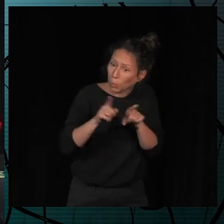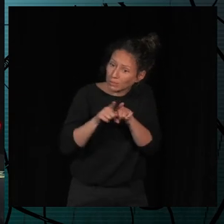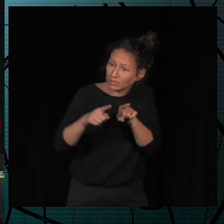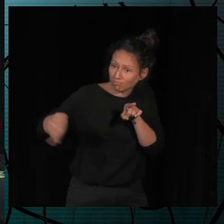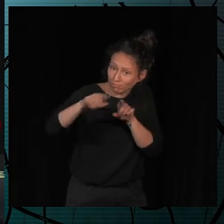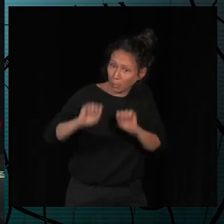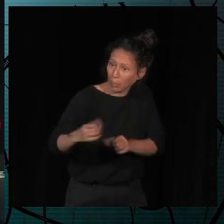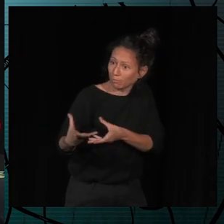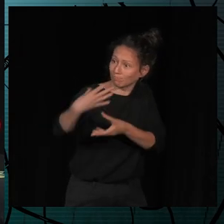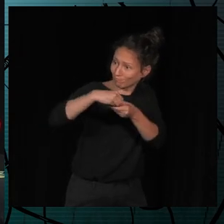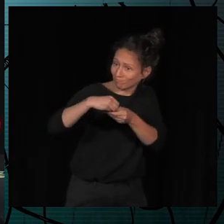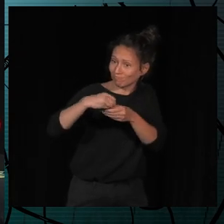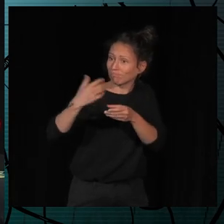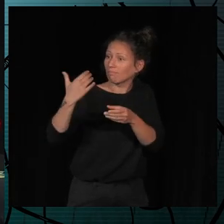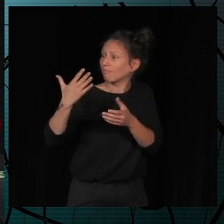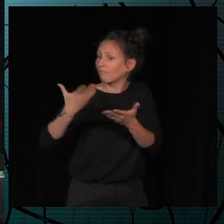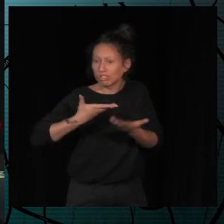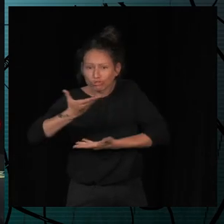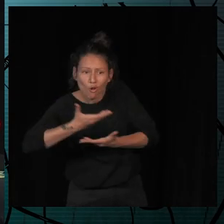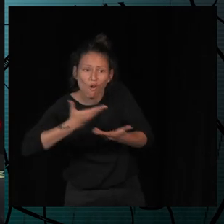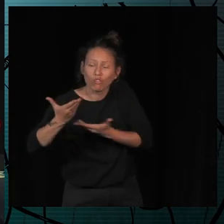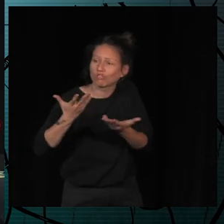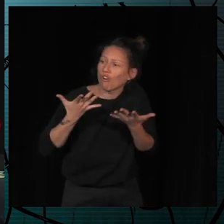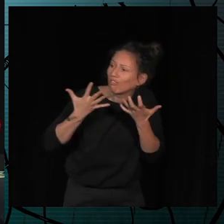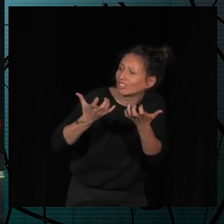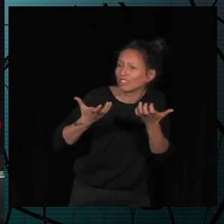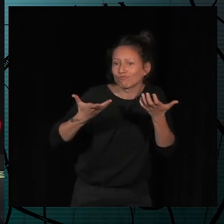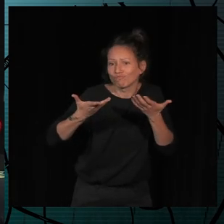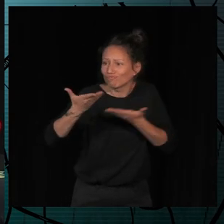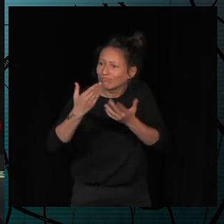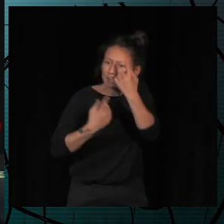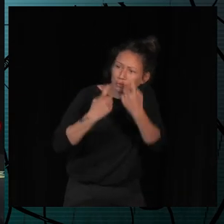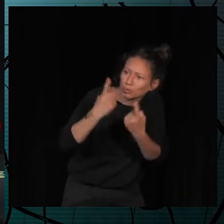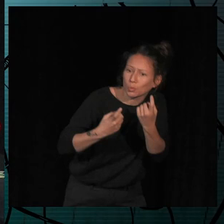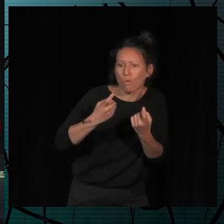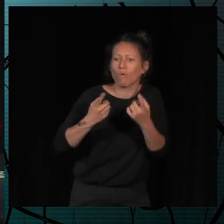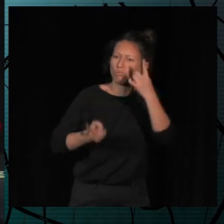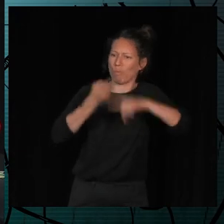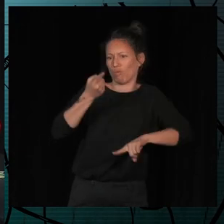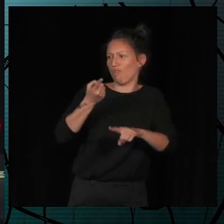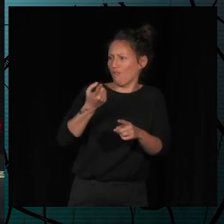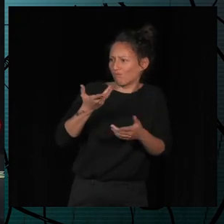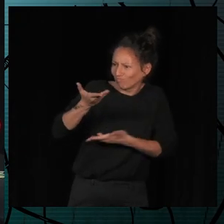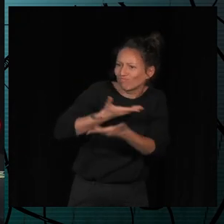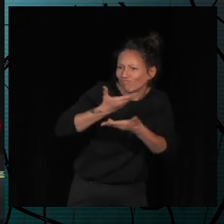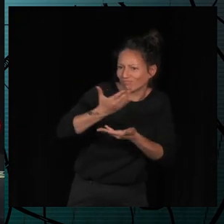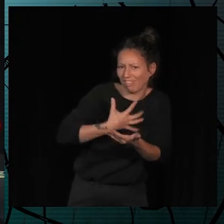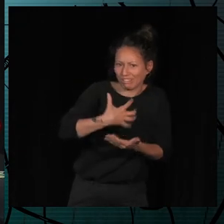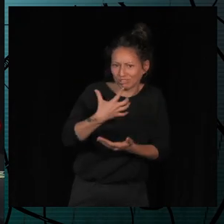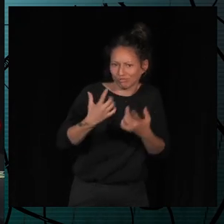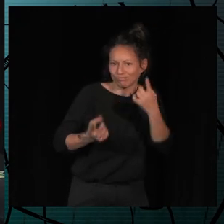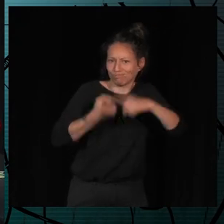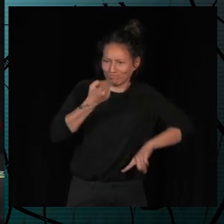bien évidemment pour qu'il ait des échanges nourris entre nous et qu'on puisse vraiment explorer toutes ces questions